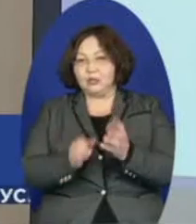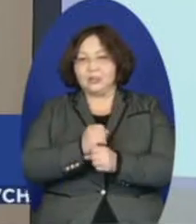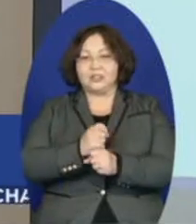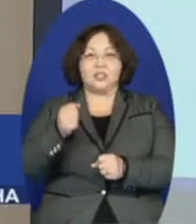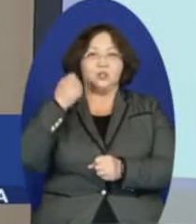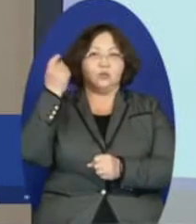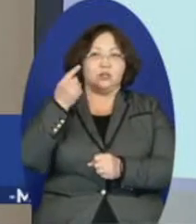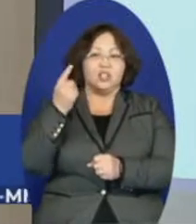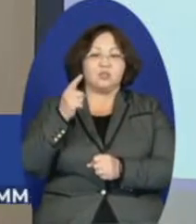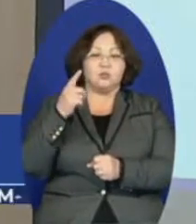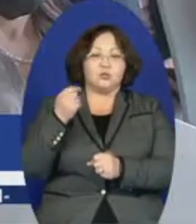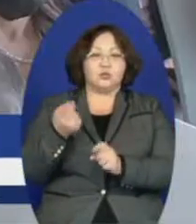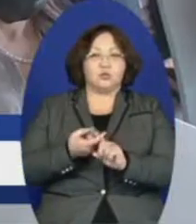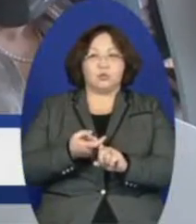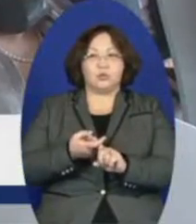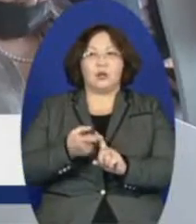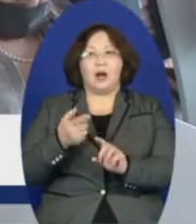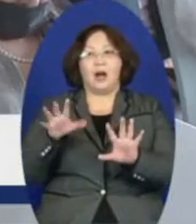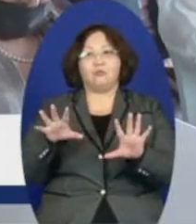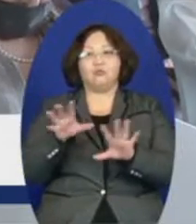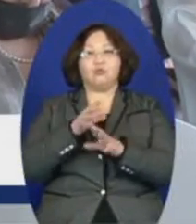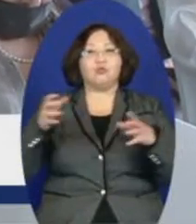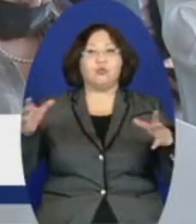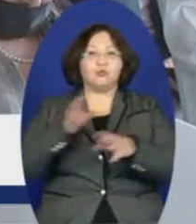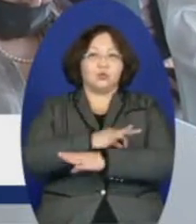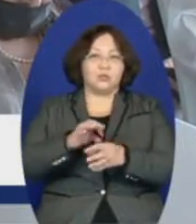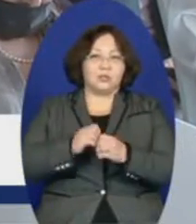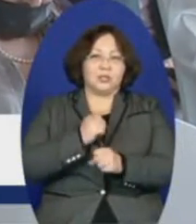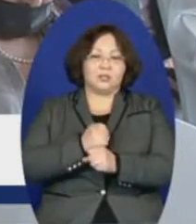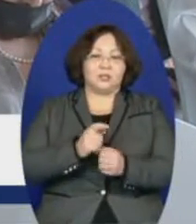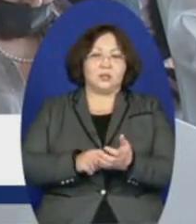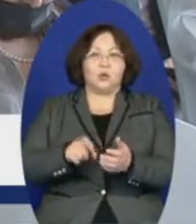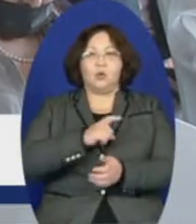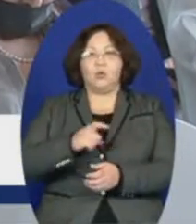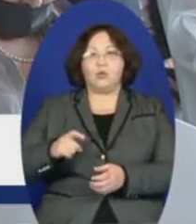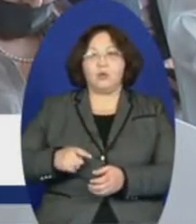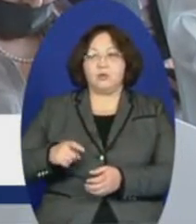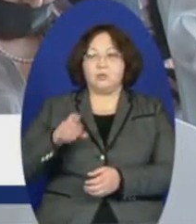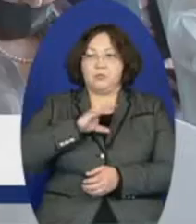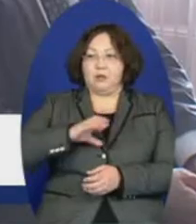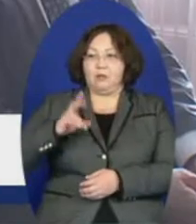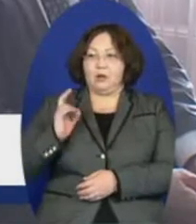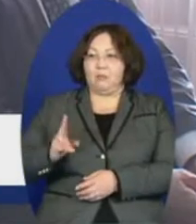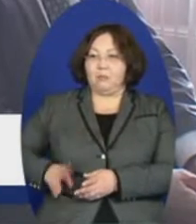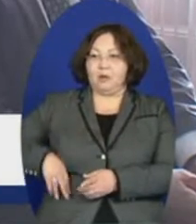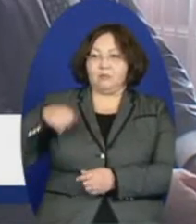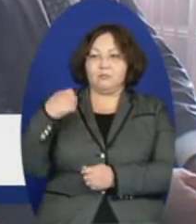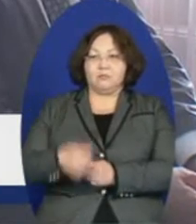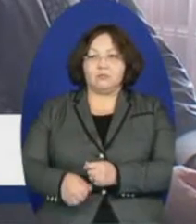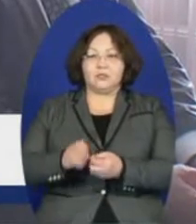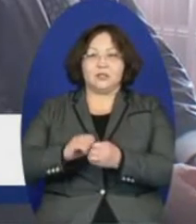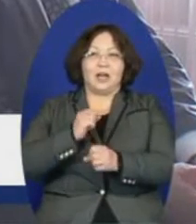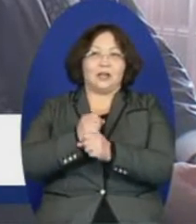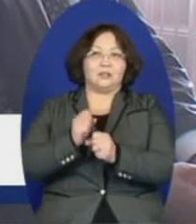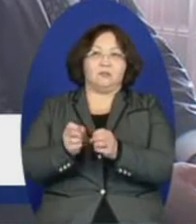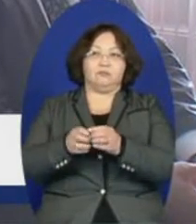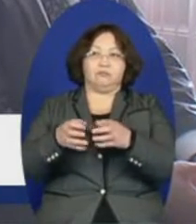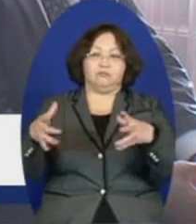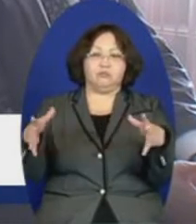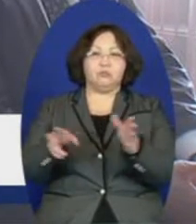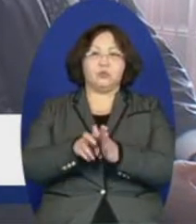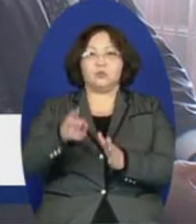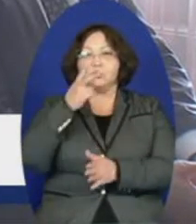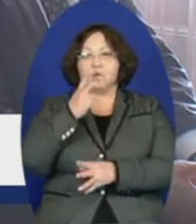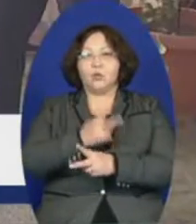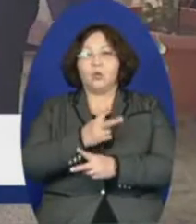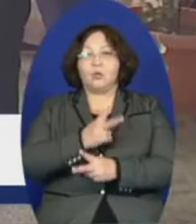томоохон төсөл хэрэгжүүлэх шаардлагатай. За эдгээр төслийн дийлэнх хэсгийг хувийн хөрөнгө оруулалтаар шийдвэрлэх боломжтой гэж тооцоод байна. За харин хууль